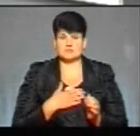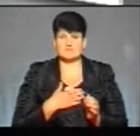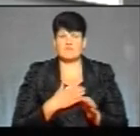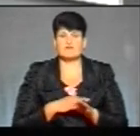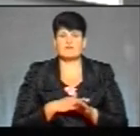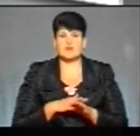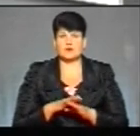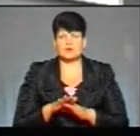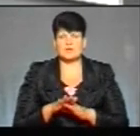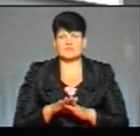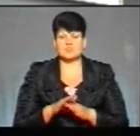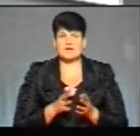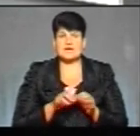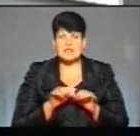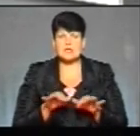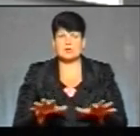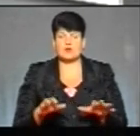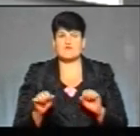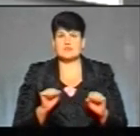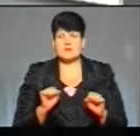виконавчих гілок влади, тобто мається на увазі